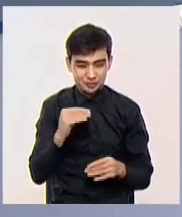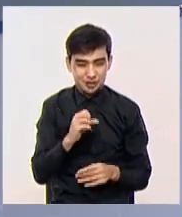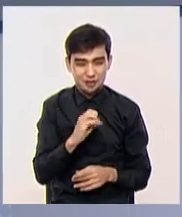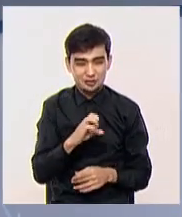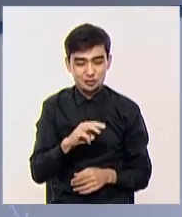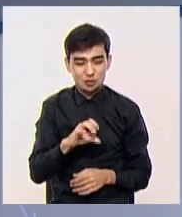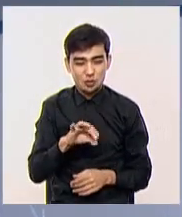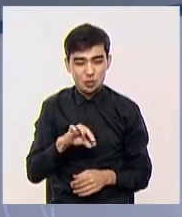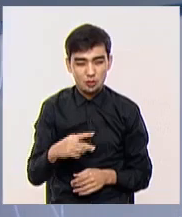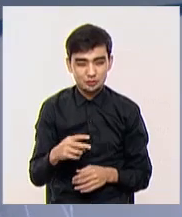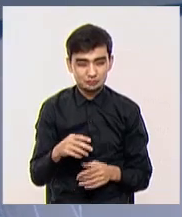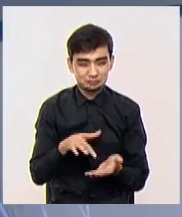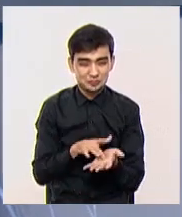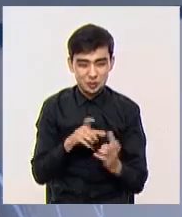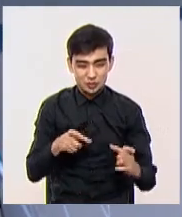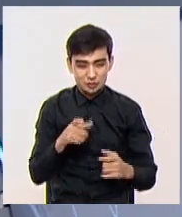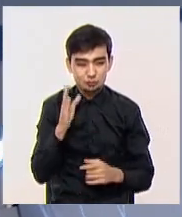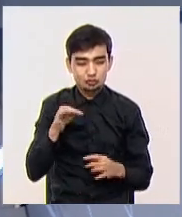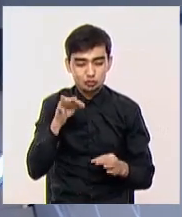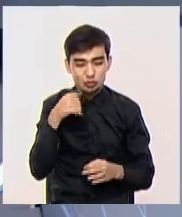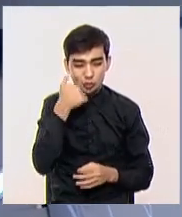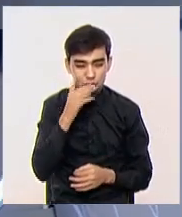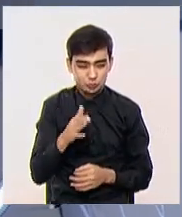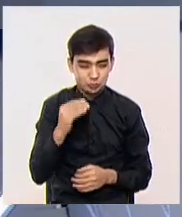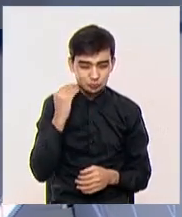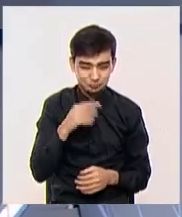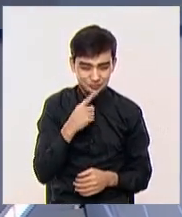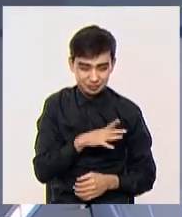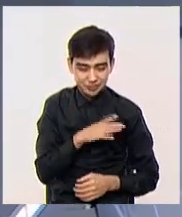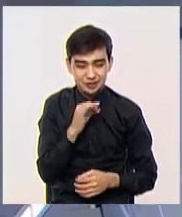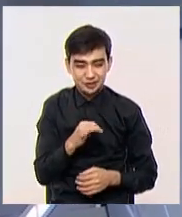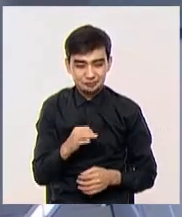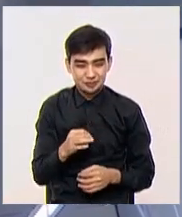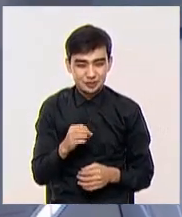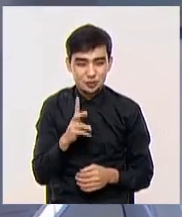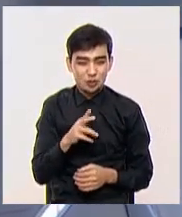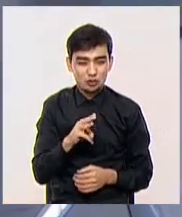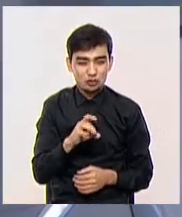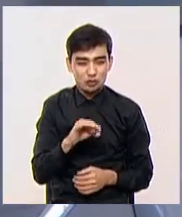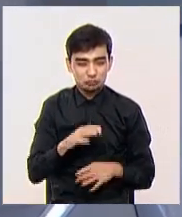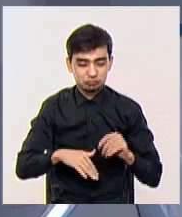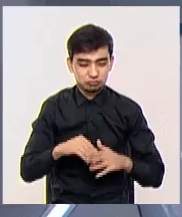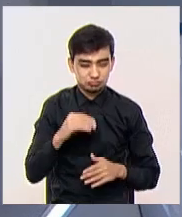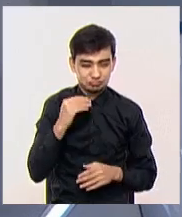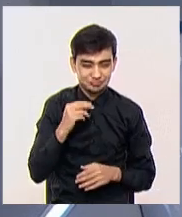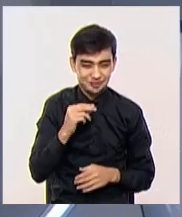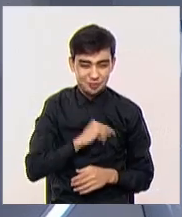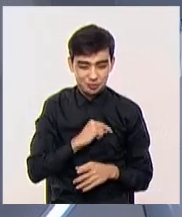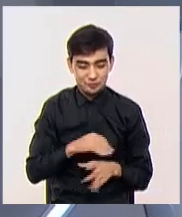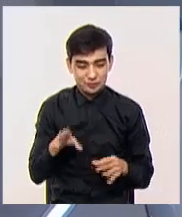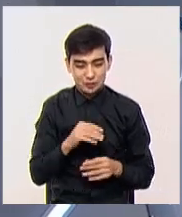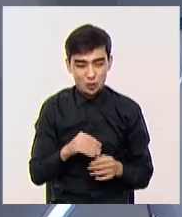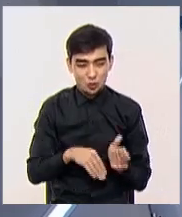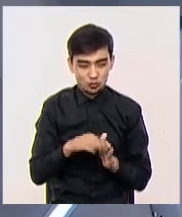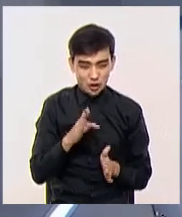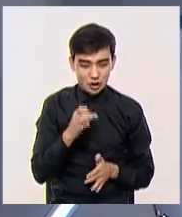в наступающем году. Водяной тигр будет благоволить людям творческих профессий. В преддверии Нового года Даля Насипова узнавала,